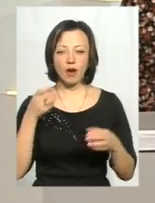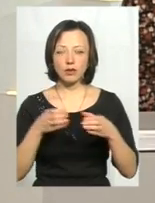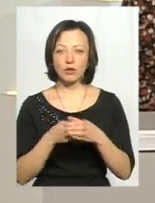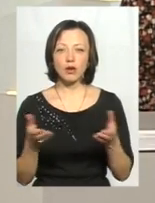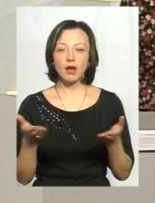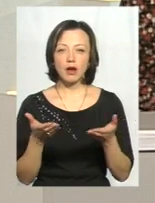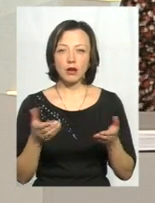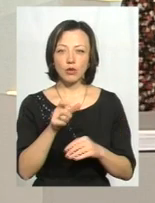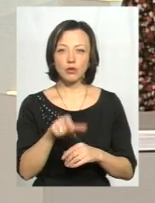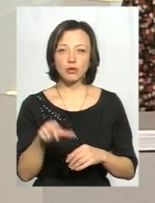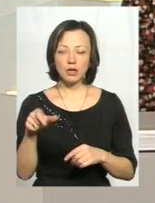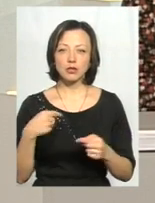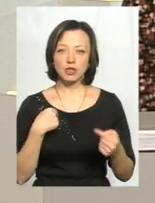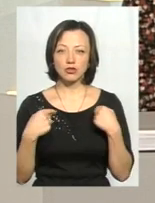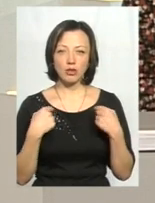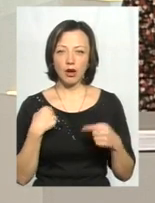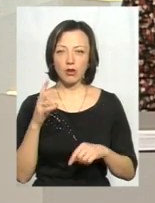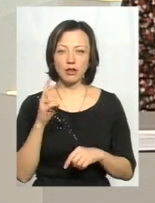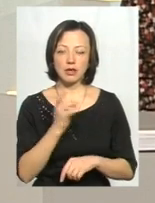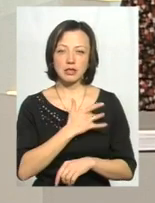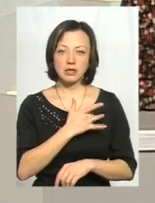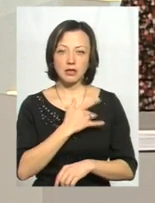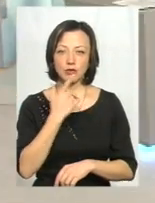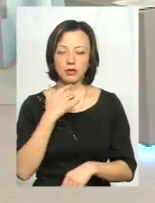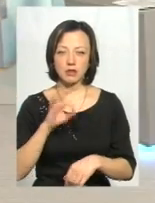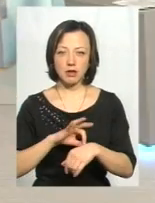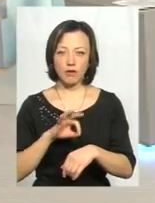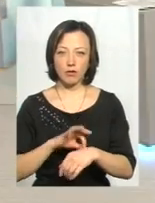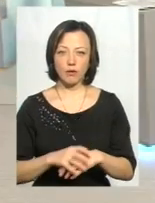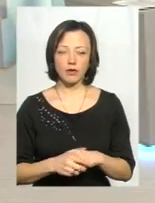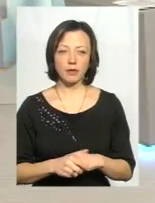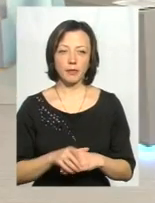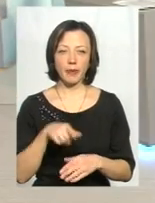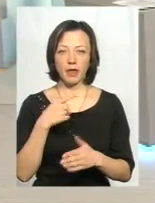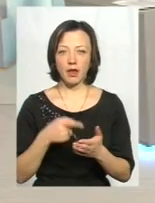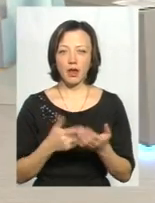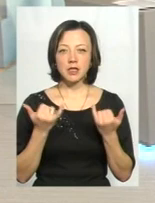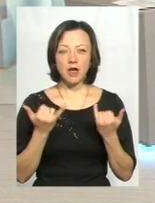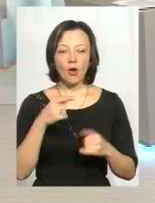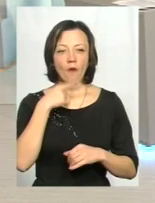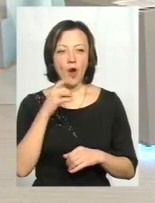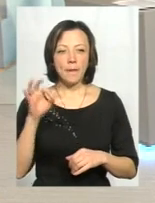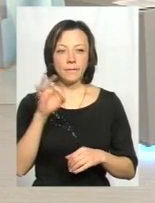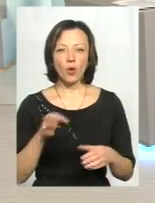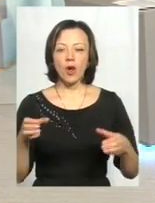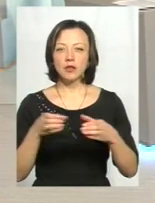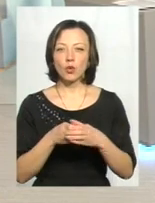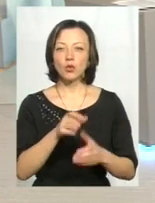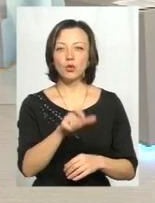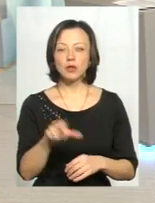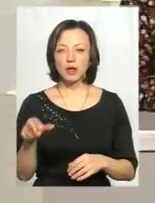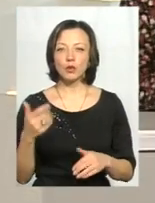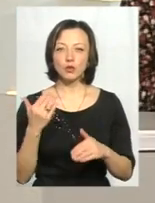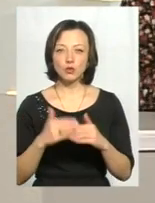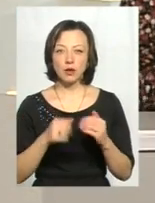людей, які вже там страждають на серцево-судинні захворювання? Тобто ми зараз говоримо про категорію людей, які